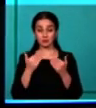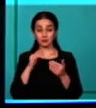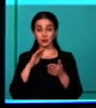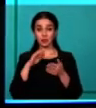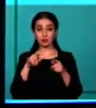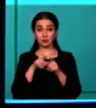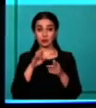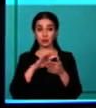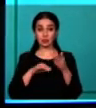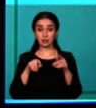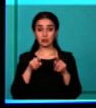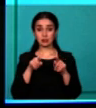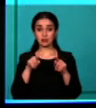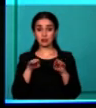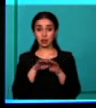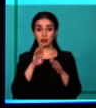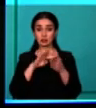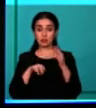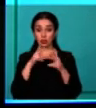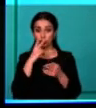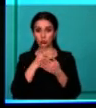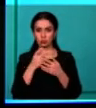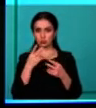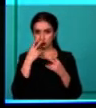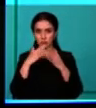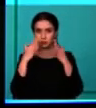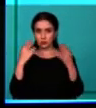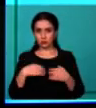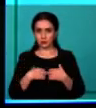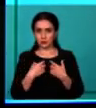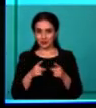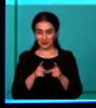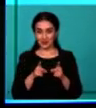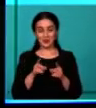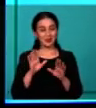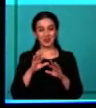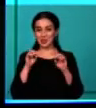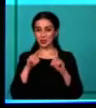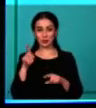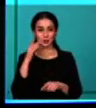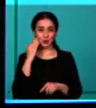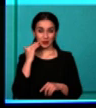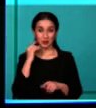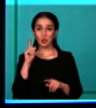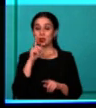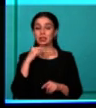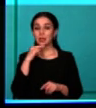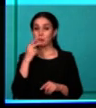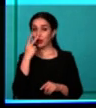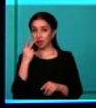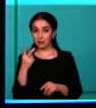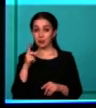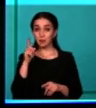ko'rib chiqaylik. Juda ham katta va qo'rqinchliga o'xshaydi. Aslida uni yechish juda ham oson. Nimaga e'tibor